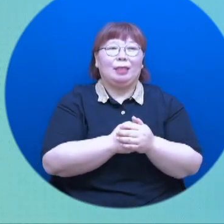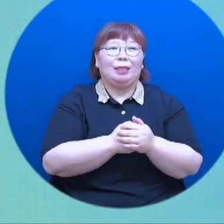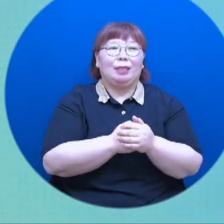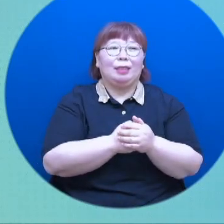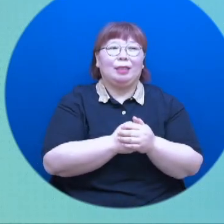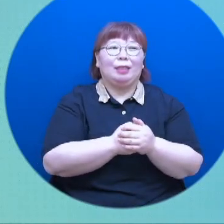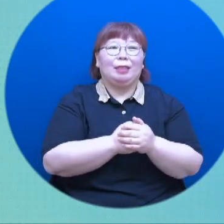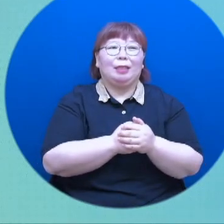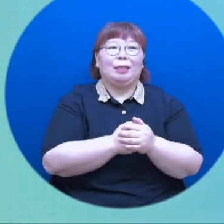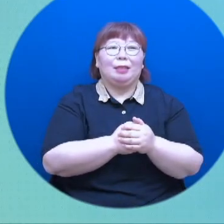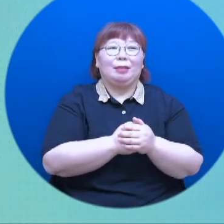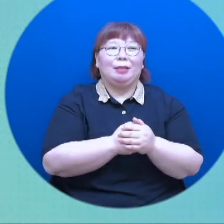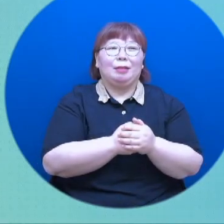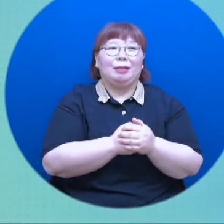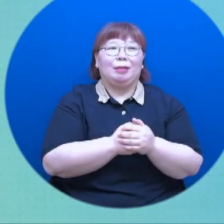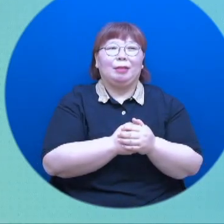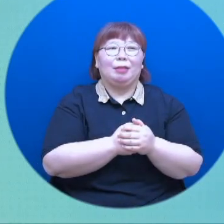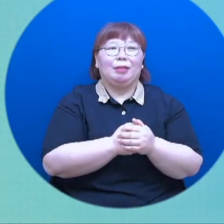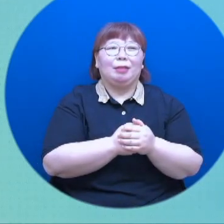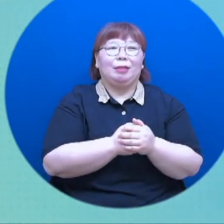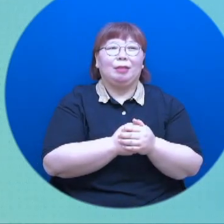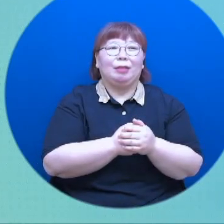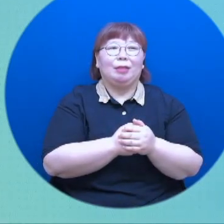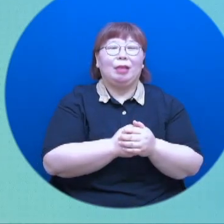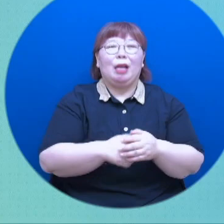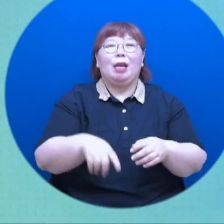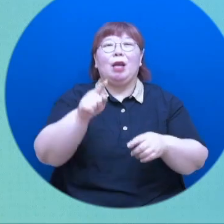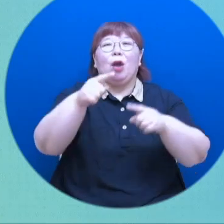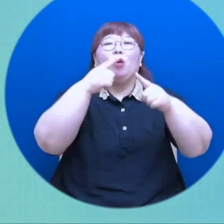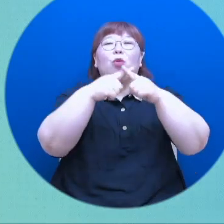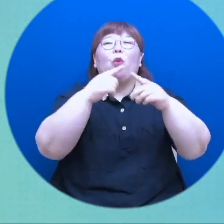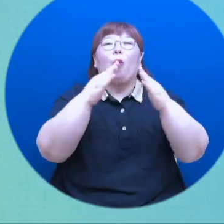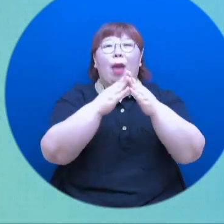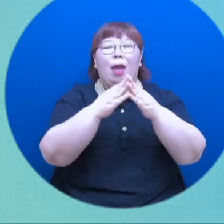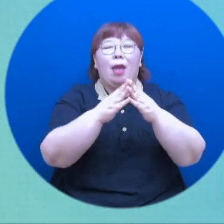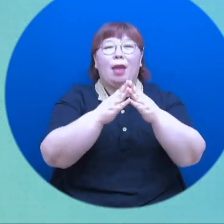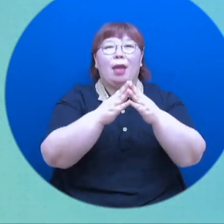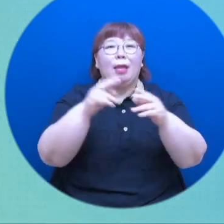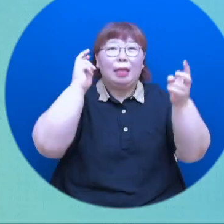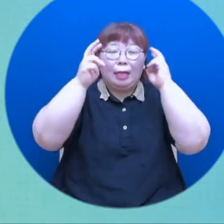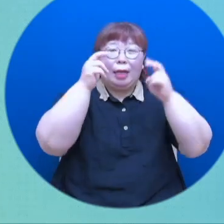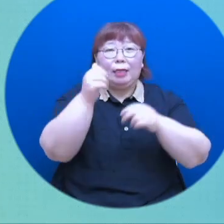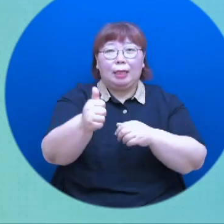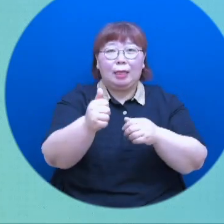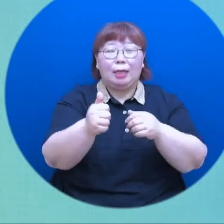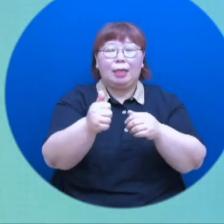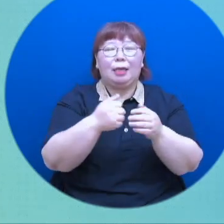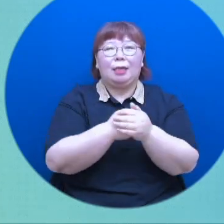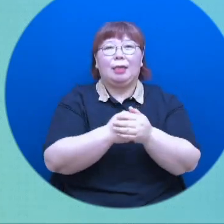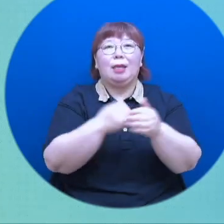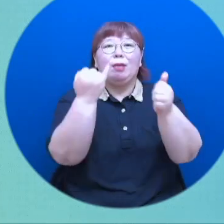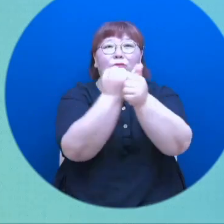뒤에 따라오는데 가는 거 보니까 교회야. 일주일 동안 부흥 집회하는데 참여시킨 거예요.